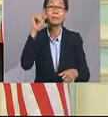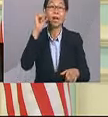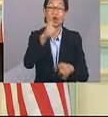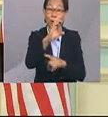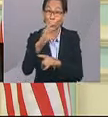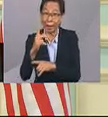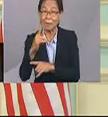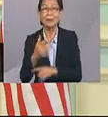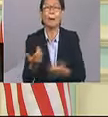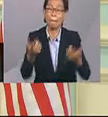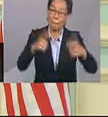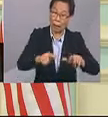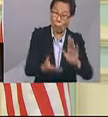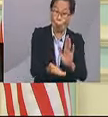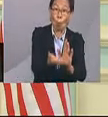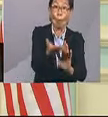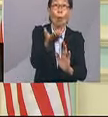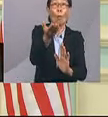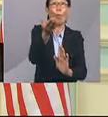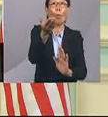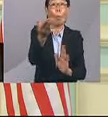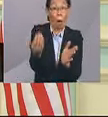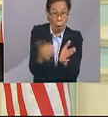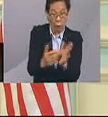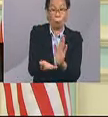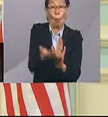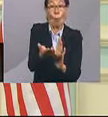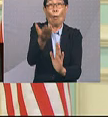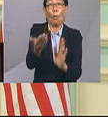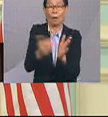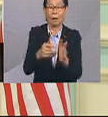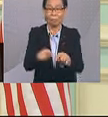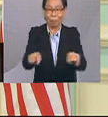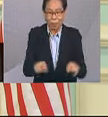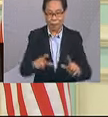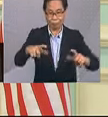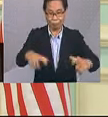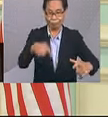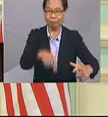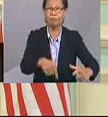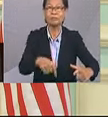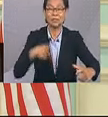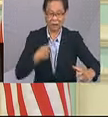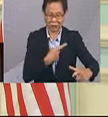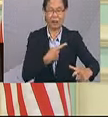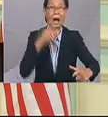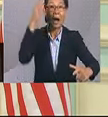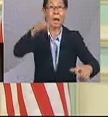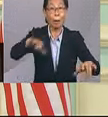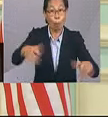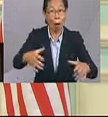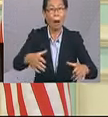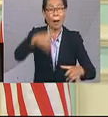kalau berlaku peningkatan lagi, mungkin kawasan tu akan kita laksanakan